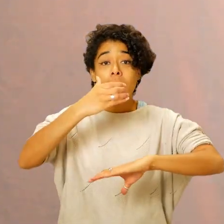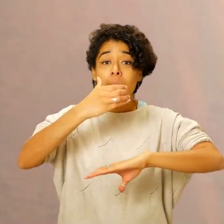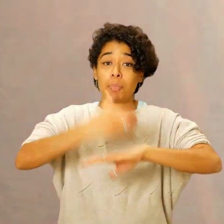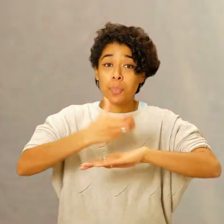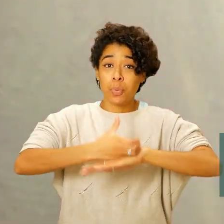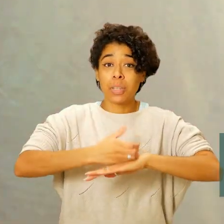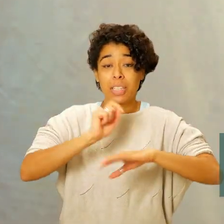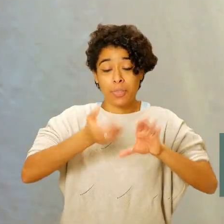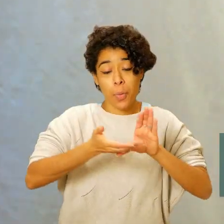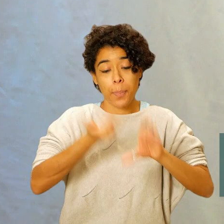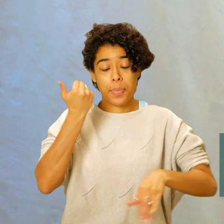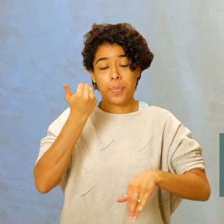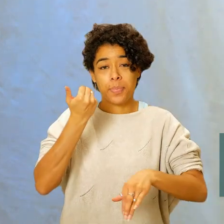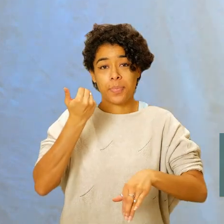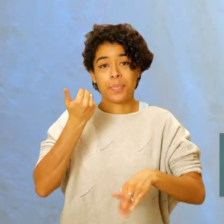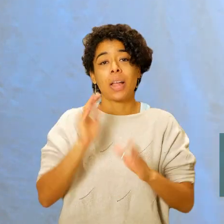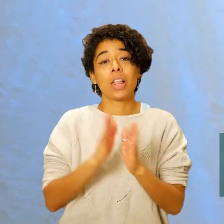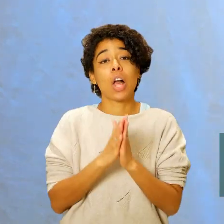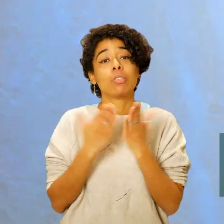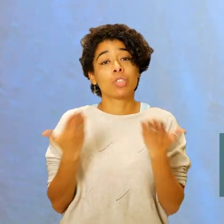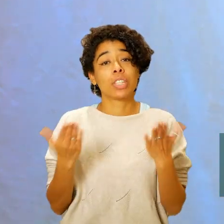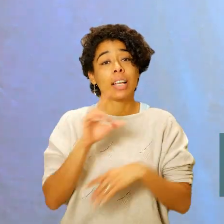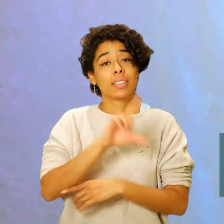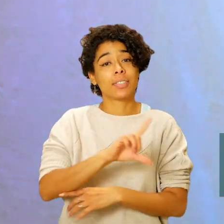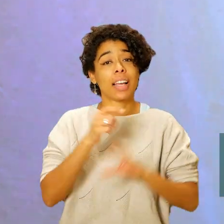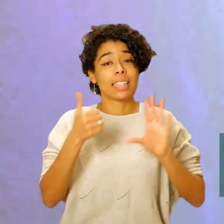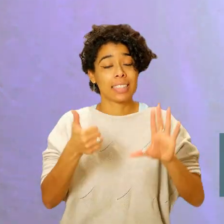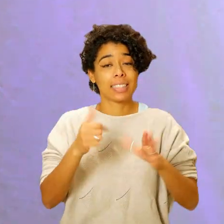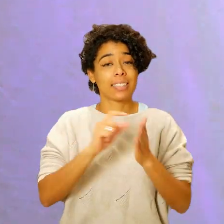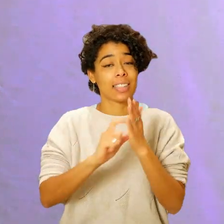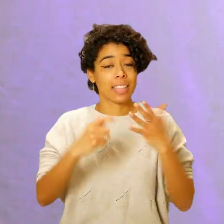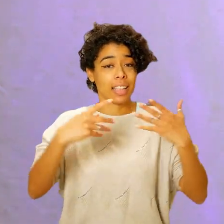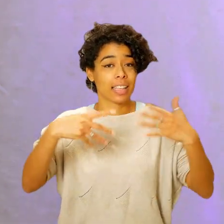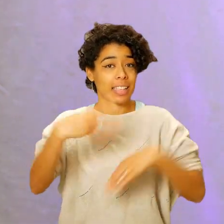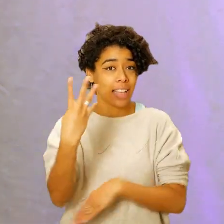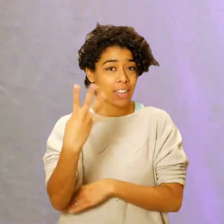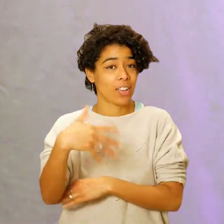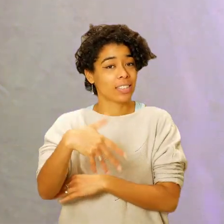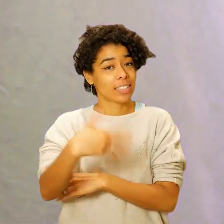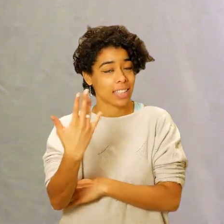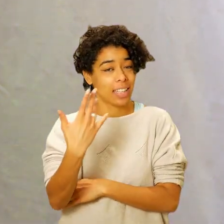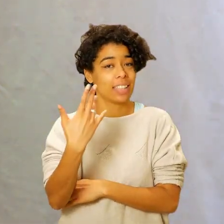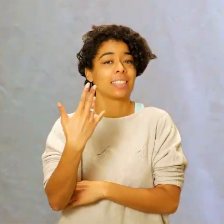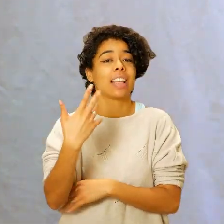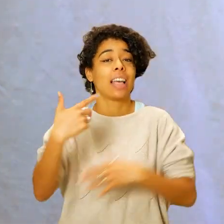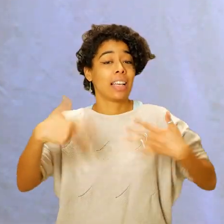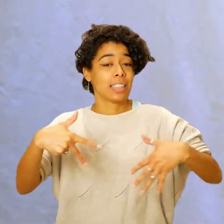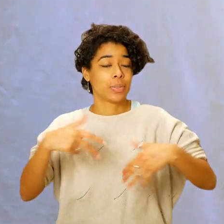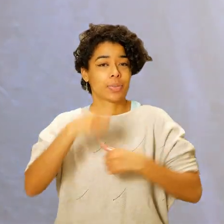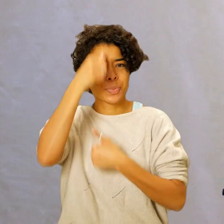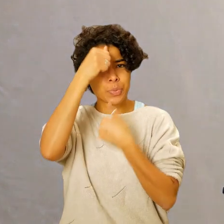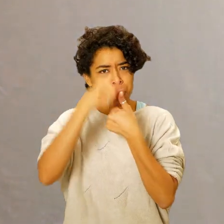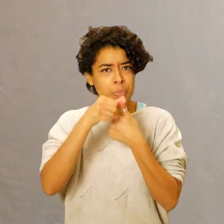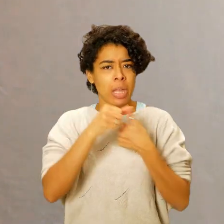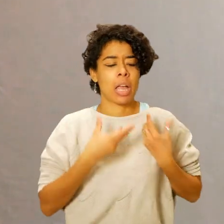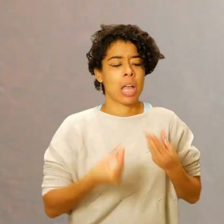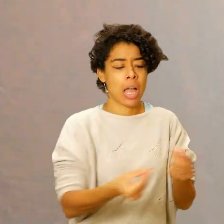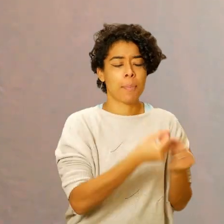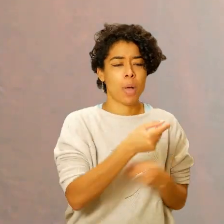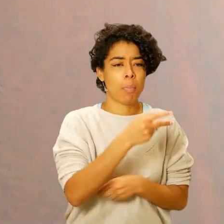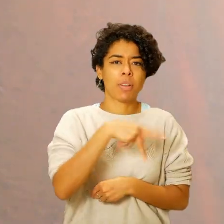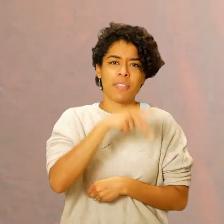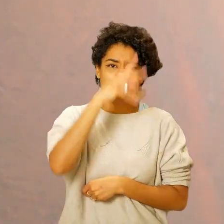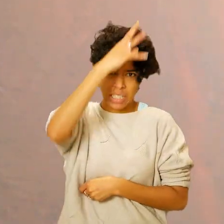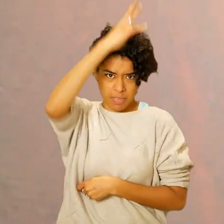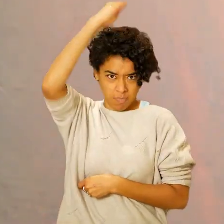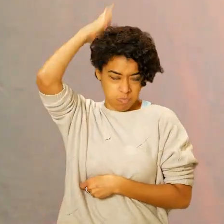dans notre texte de Genèse 26, 14, 15 et 18 avec les Philistins qui avaient renfloué les puits d'Abraham